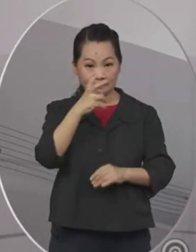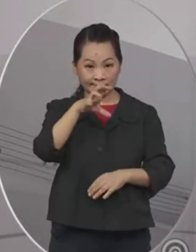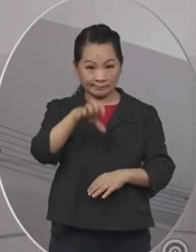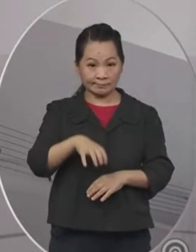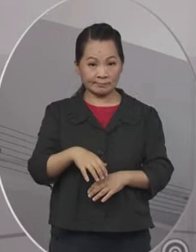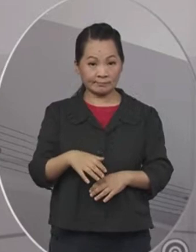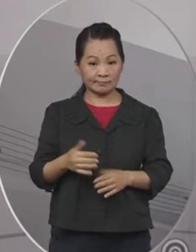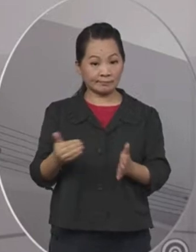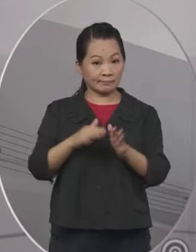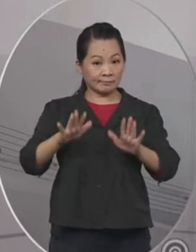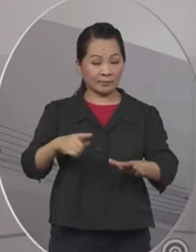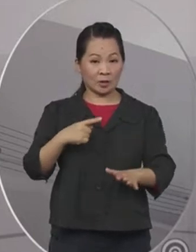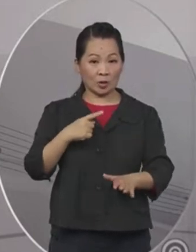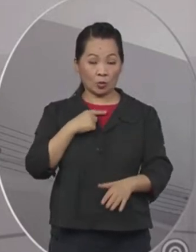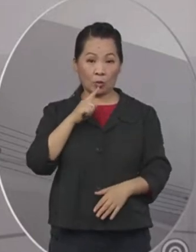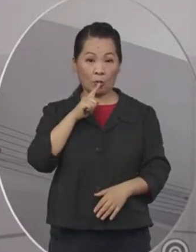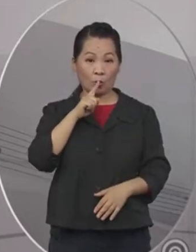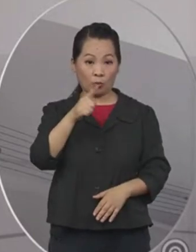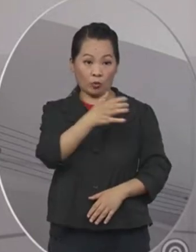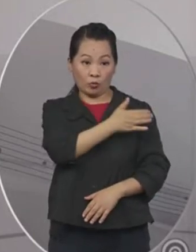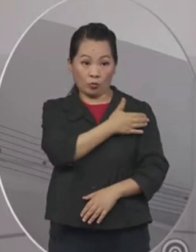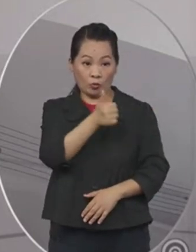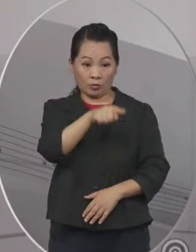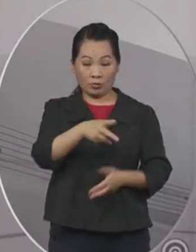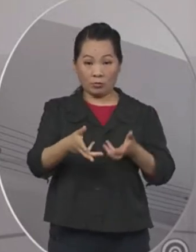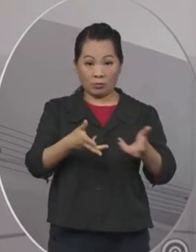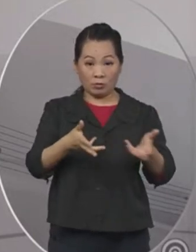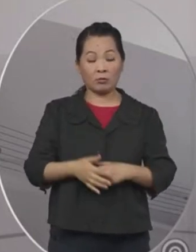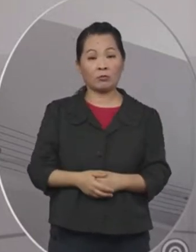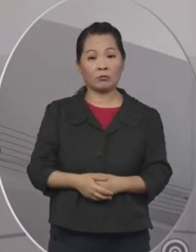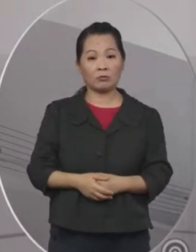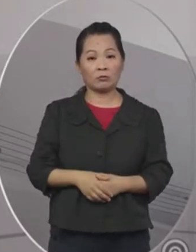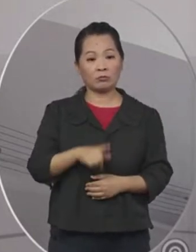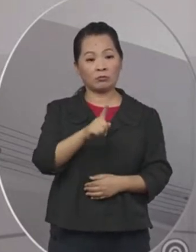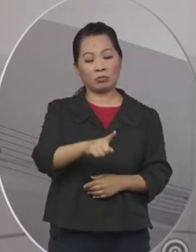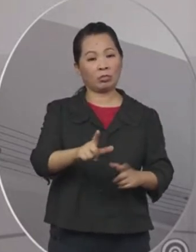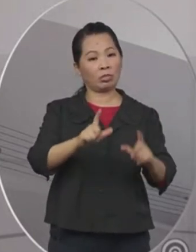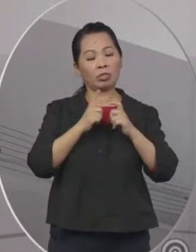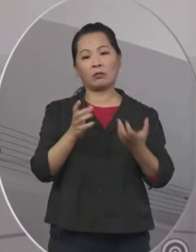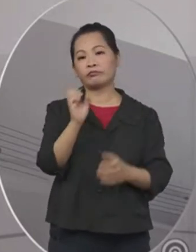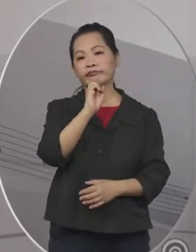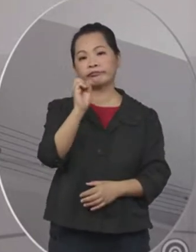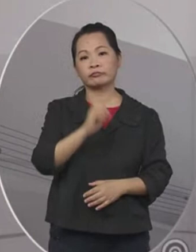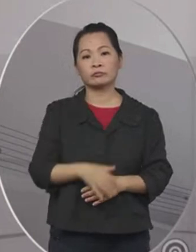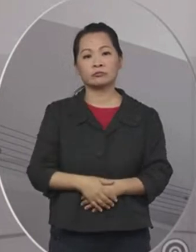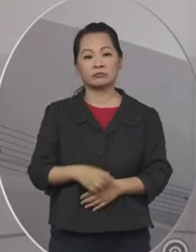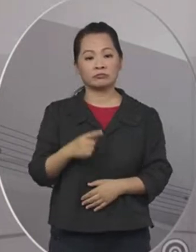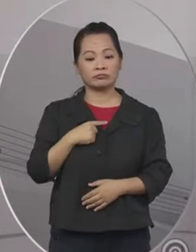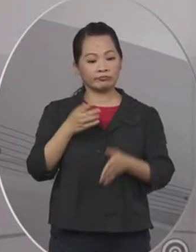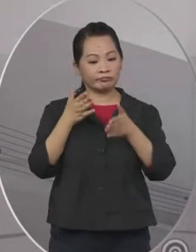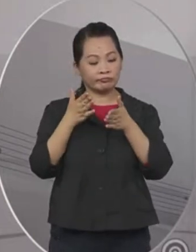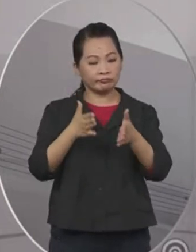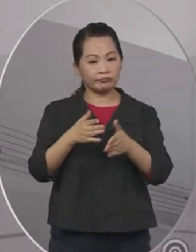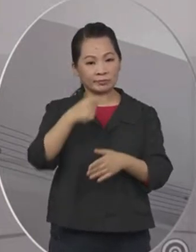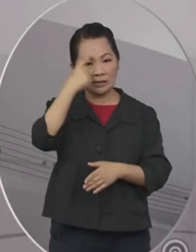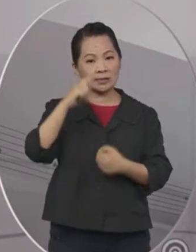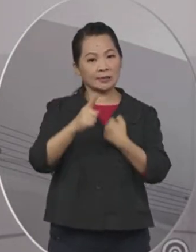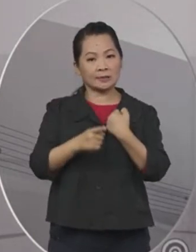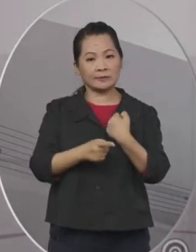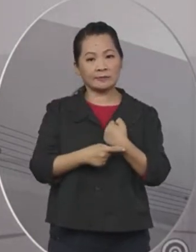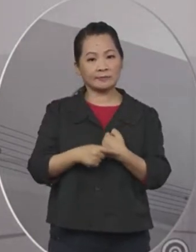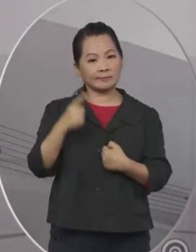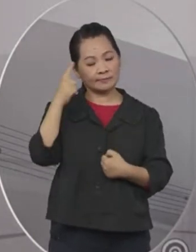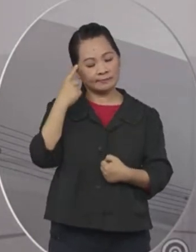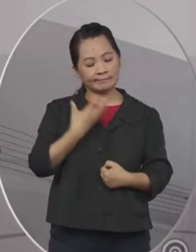至今对我提告陈时中的案件完全没有任何进展，这让我对司法感到非常